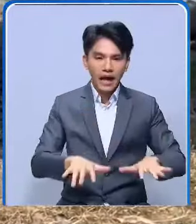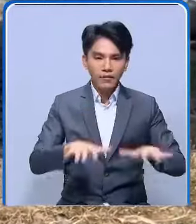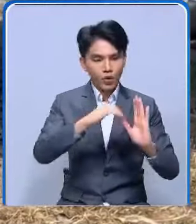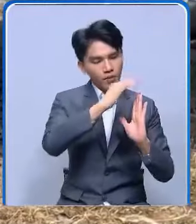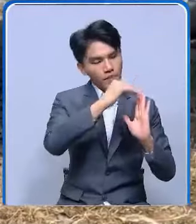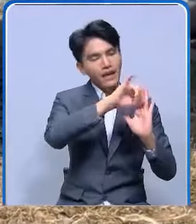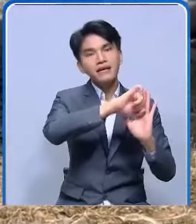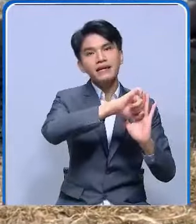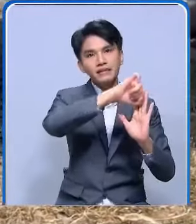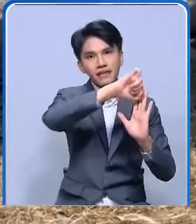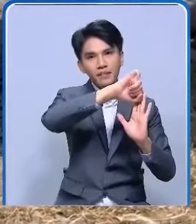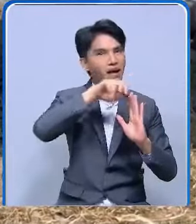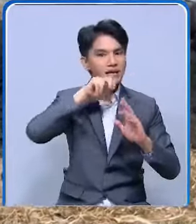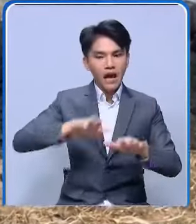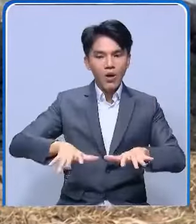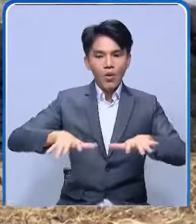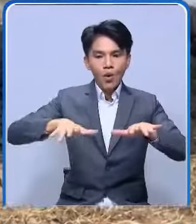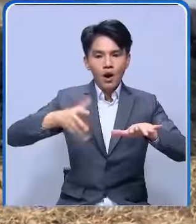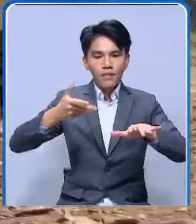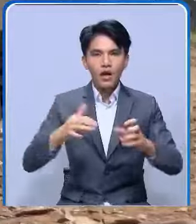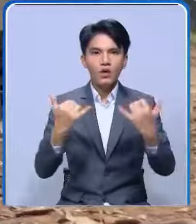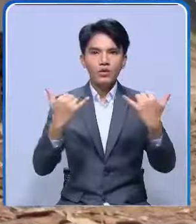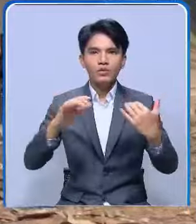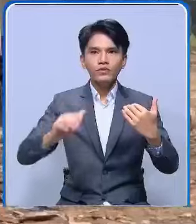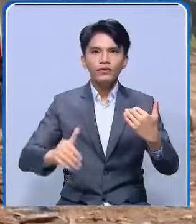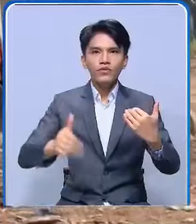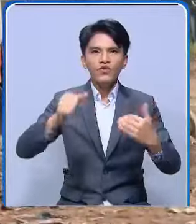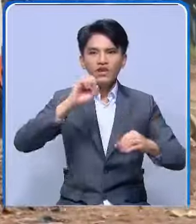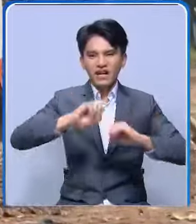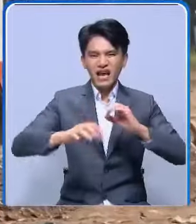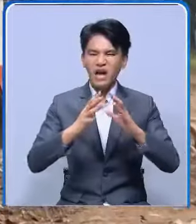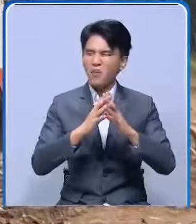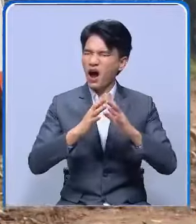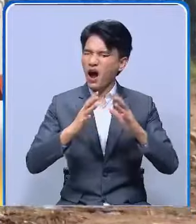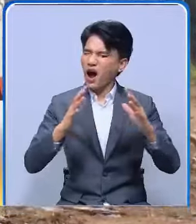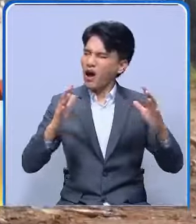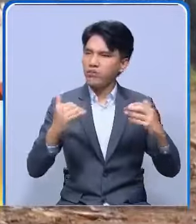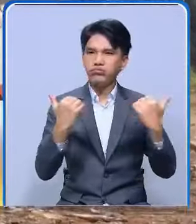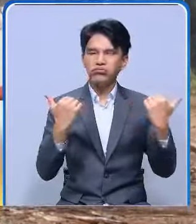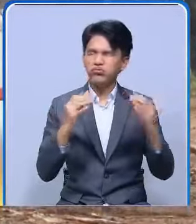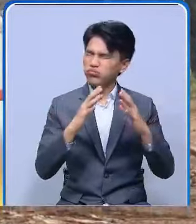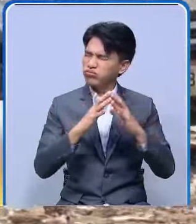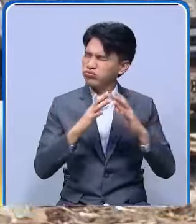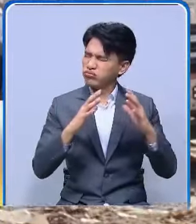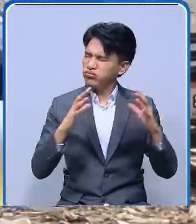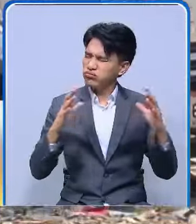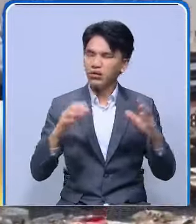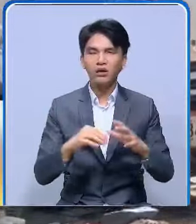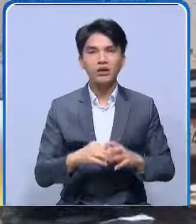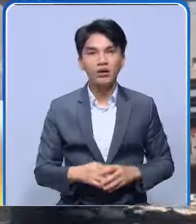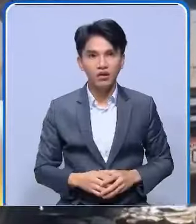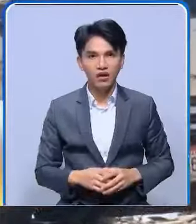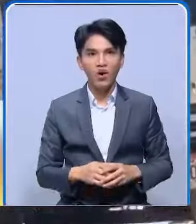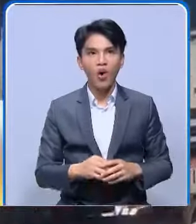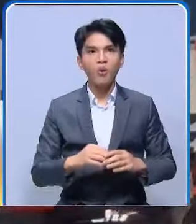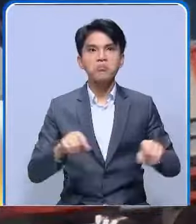ใหม่หลังก่อนนั้นในช่วงต้นเดือนพบว่าขยะจากน้ำท่วมครั้งใหญ่ในรอบหลายสิบปีขยะเยอะมากครับเยอะขนาดที่เหมือนกับเป็นภู